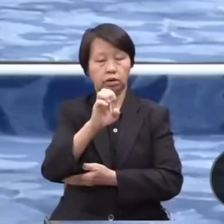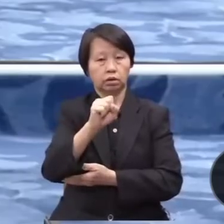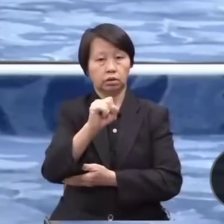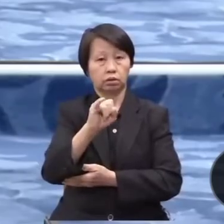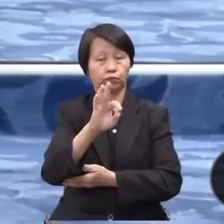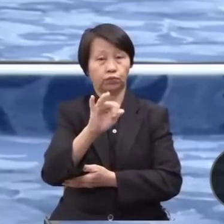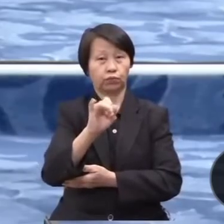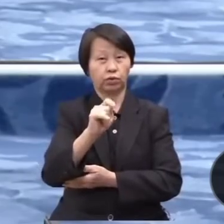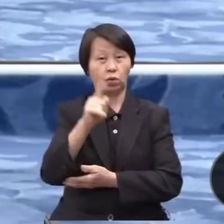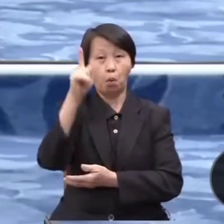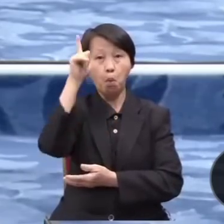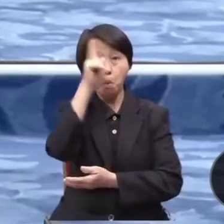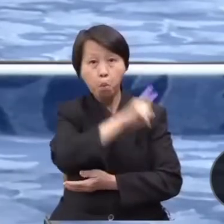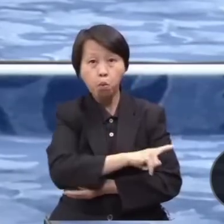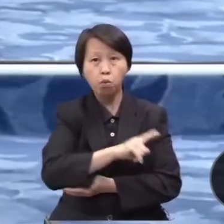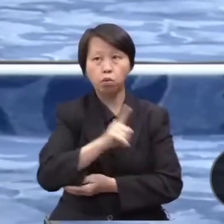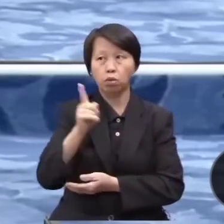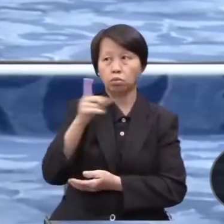lebih ketara.